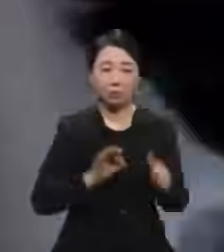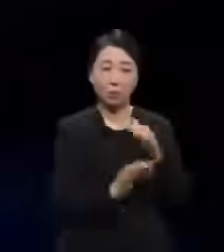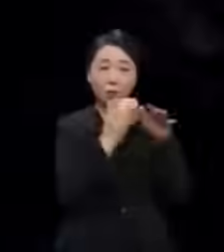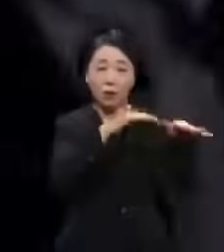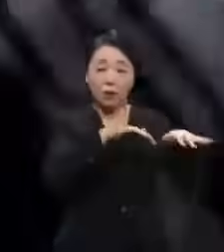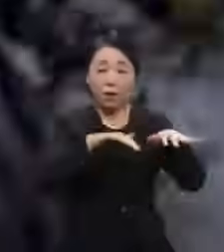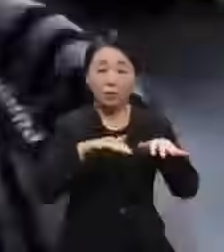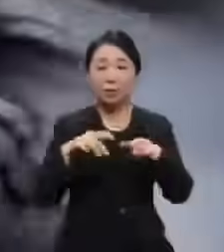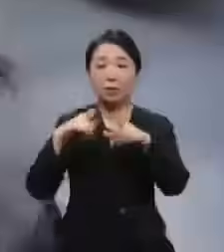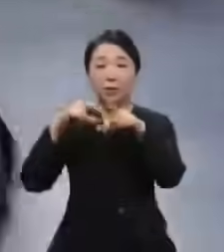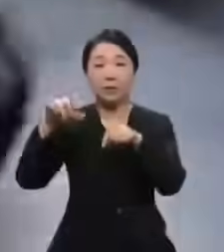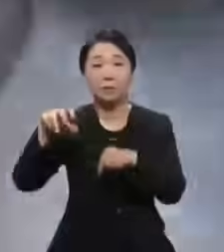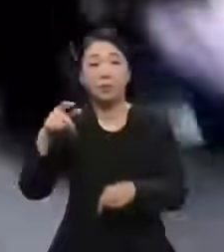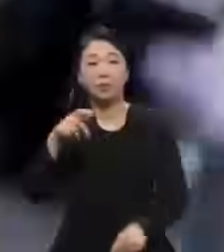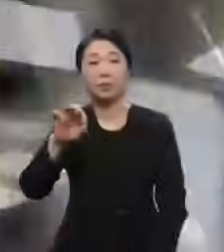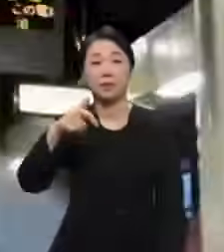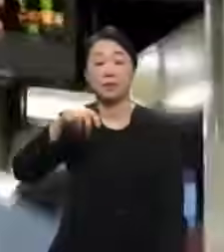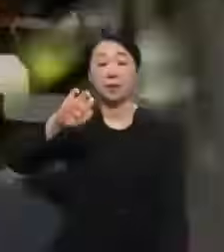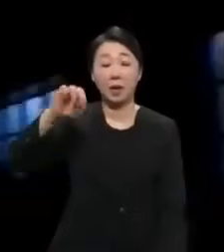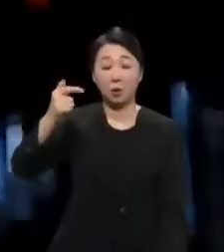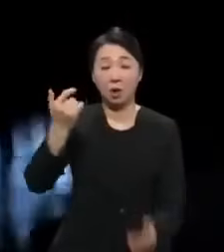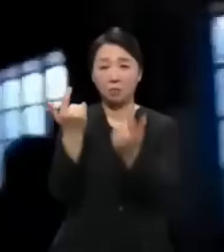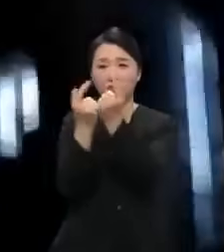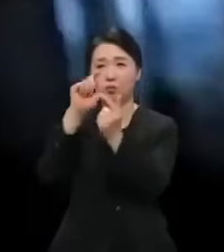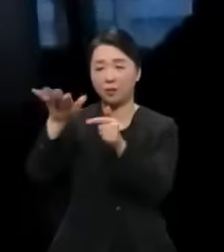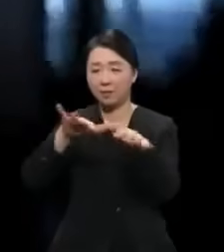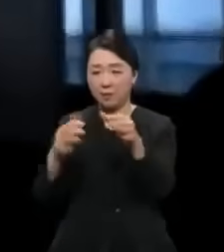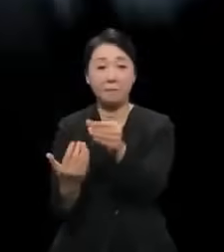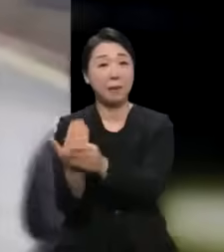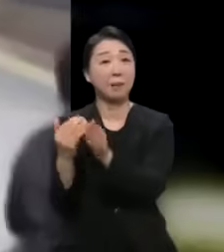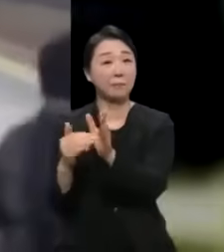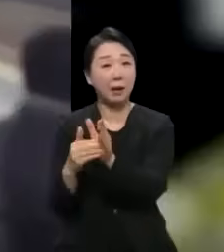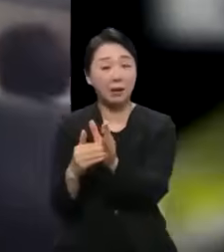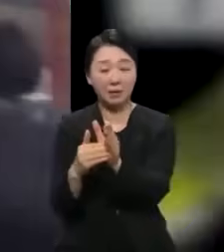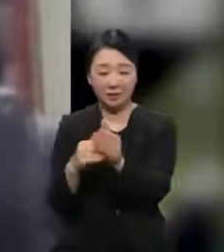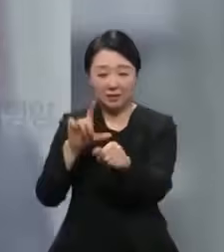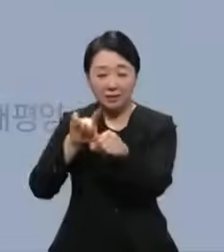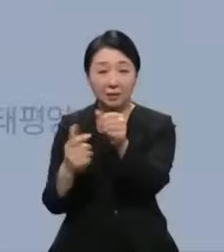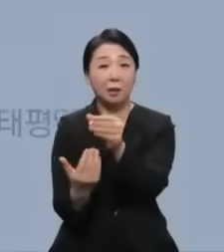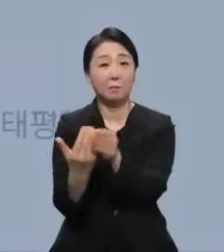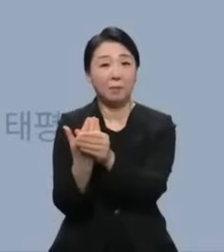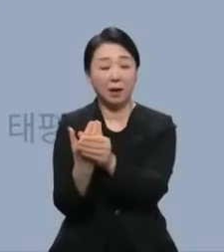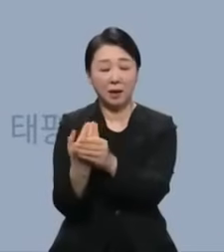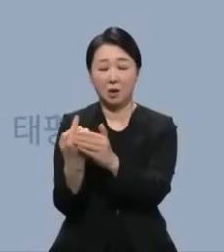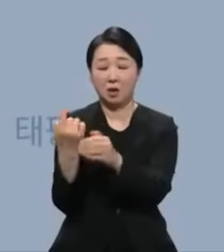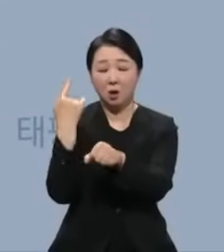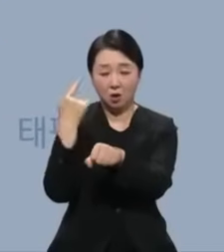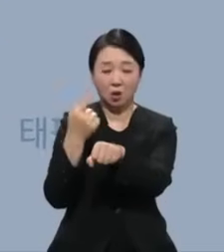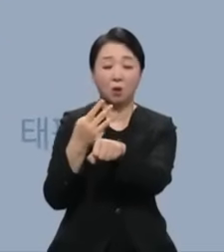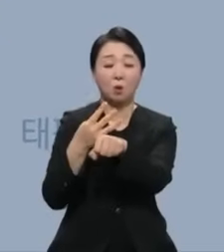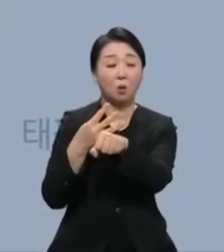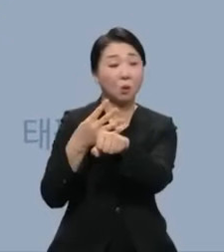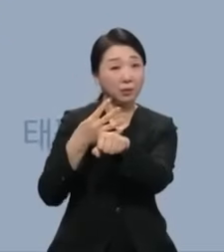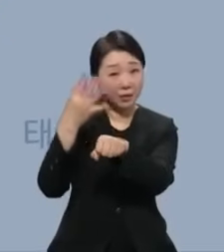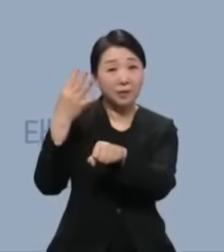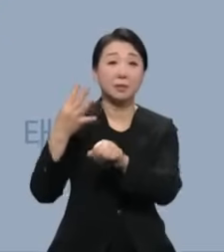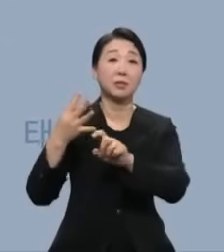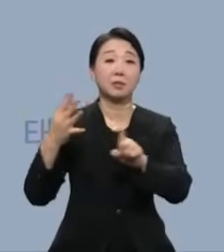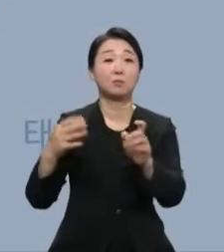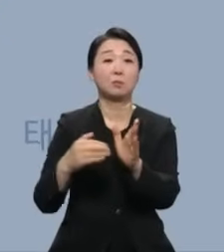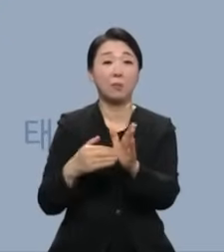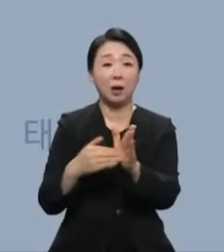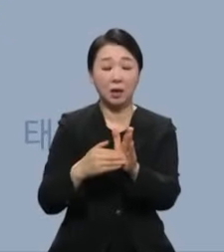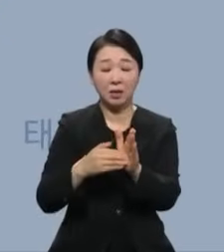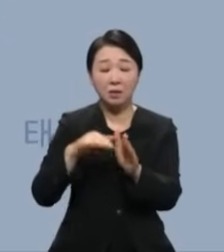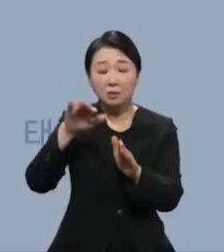마주보는 일본 이시카와현 북쪽 해역에서 발생했습니다. 발생 시간은 어제 오후 4시 10분쯤이고요. 애초 규모